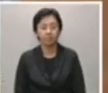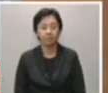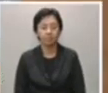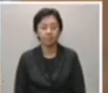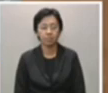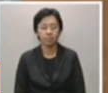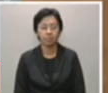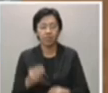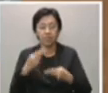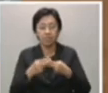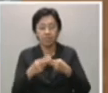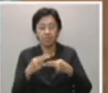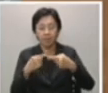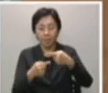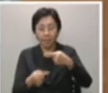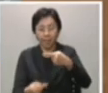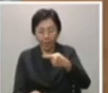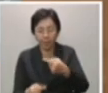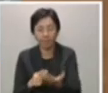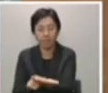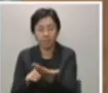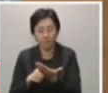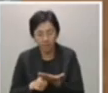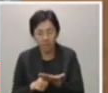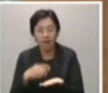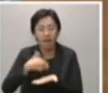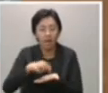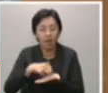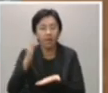ะเป็นรายชื่อที่ส่งมานะครับผมเรียนที่ประชุม